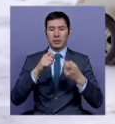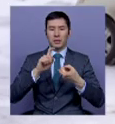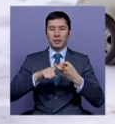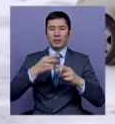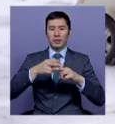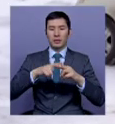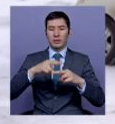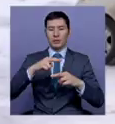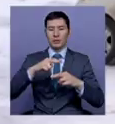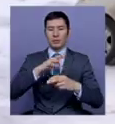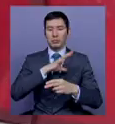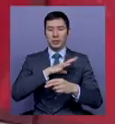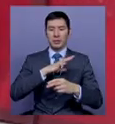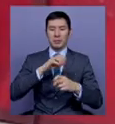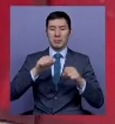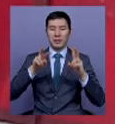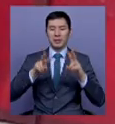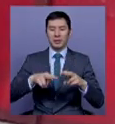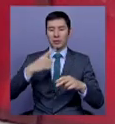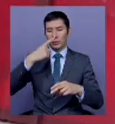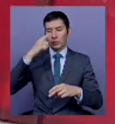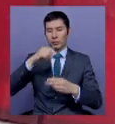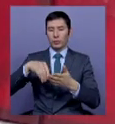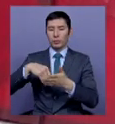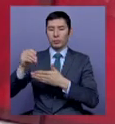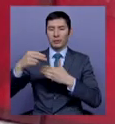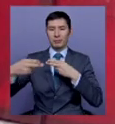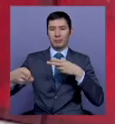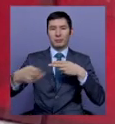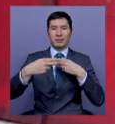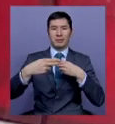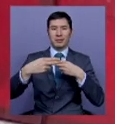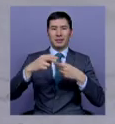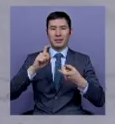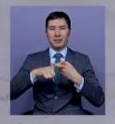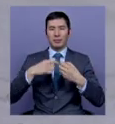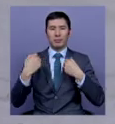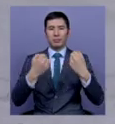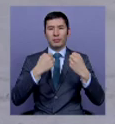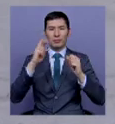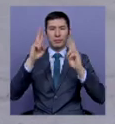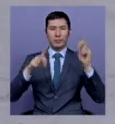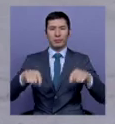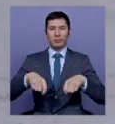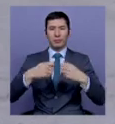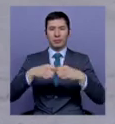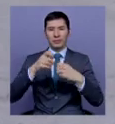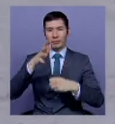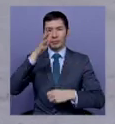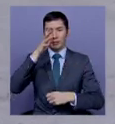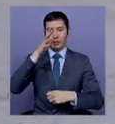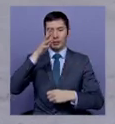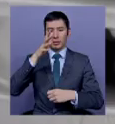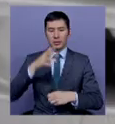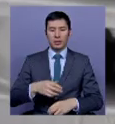нөмірлері бар автокөліктерді арнайы сатып алу деректері барын жеткізді. Оның сөзінше, былтыр өзге елден әкелінген темір тұлпарлардың қатысуымен